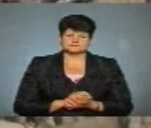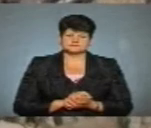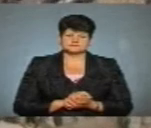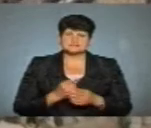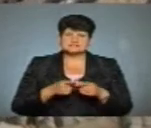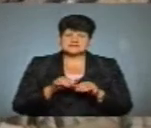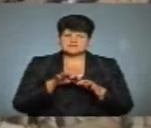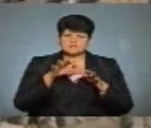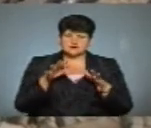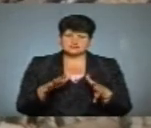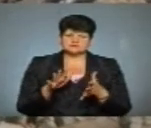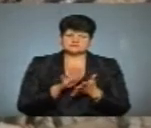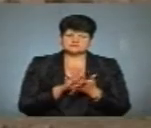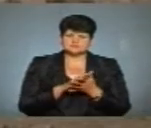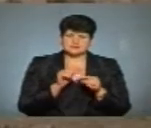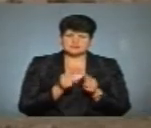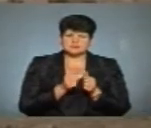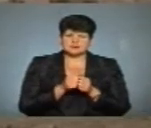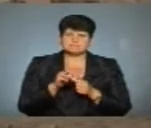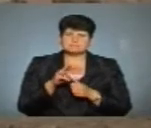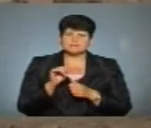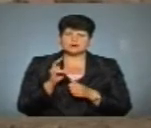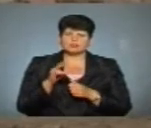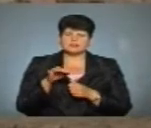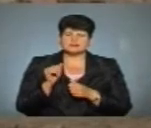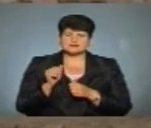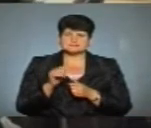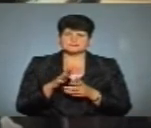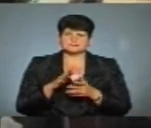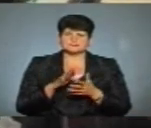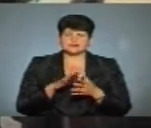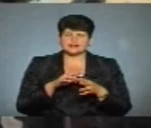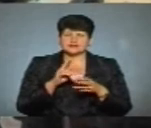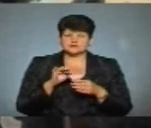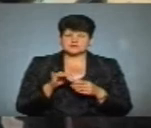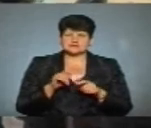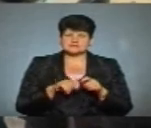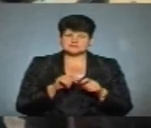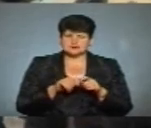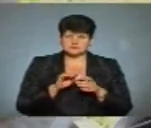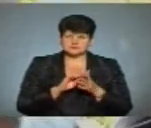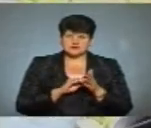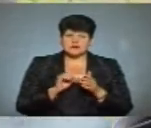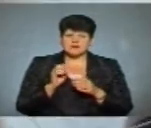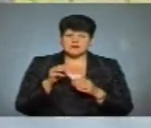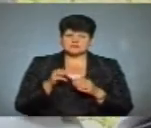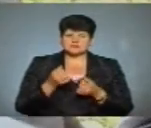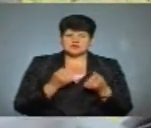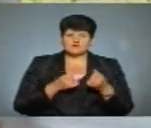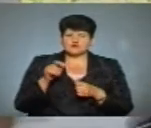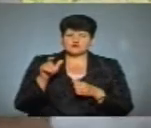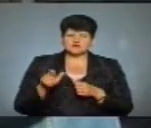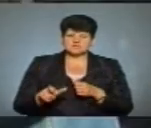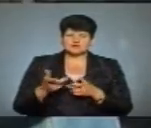Це звалище побутових відходів поблизу Миколинецького кладовища. Екоінспектор Микола Глущенко складає акт на водія